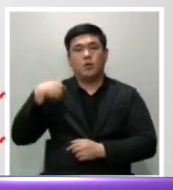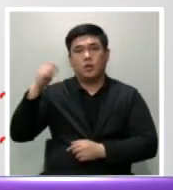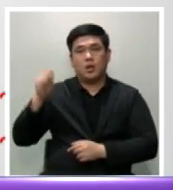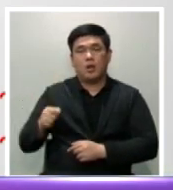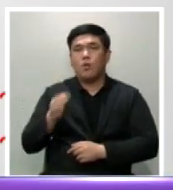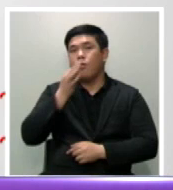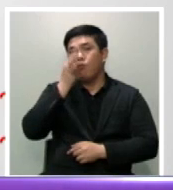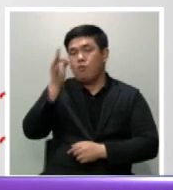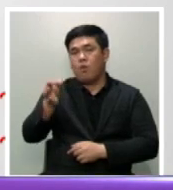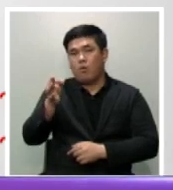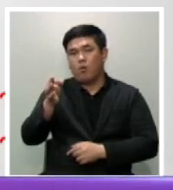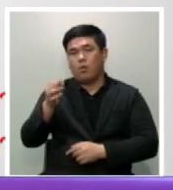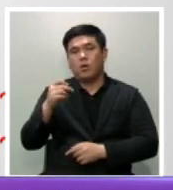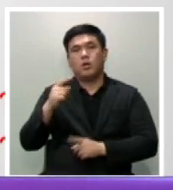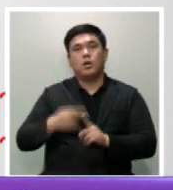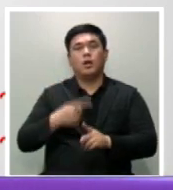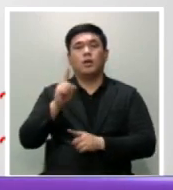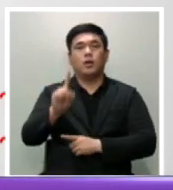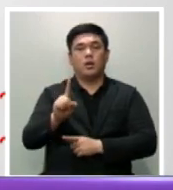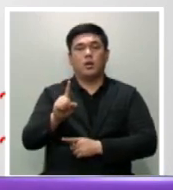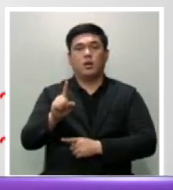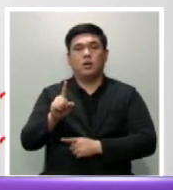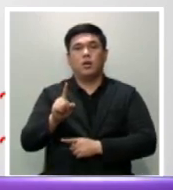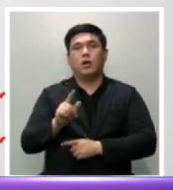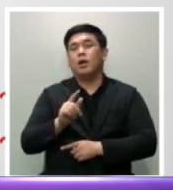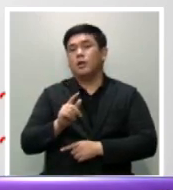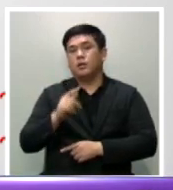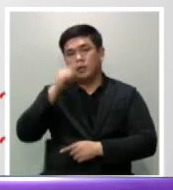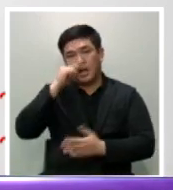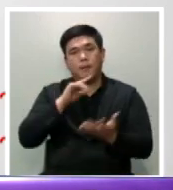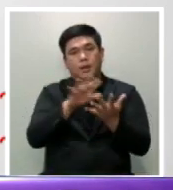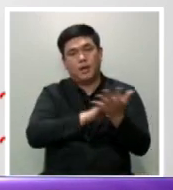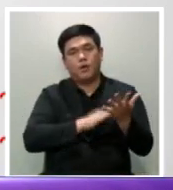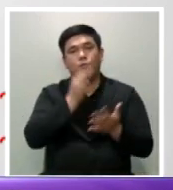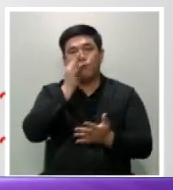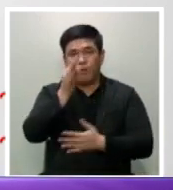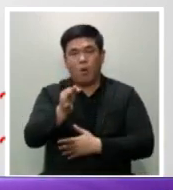กราคม2559ต่อศาลอาญาในประเทศไทย